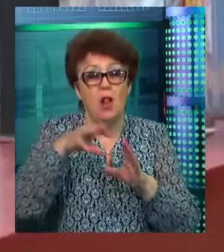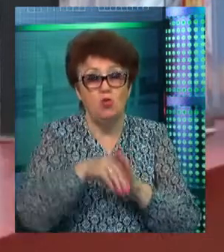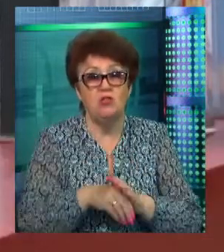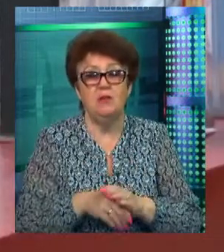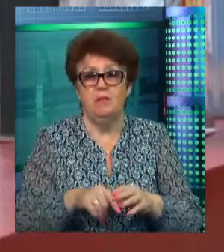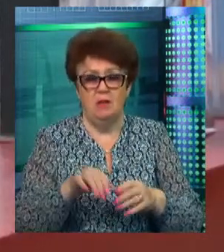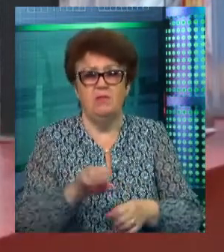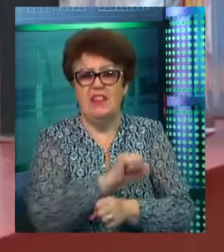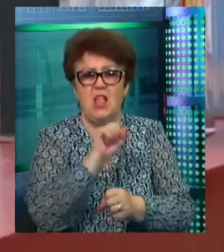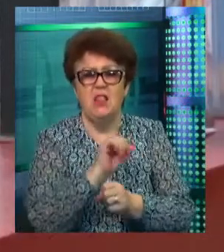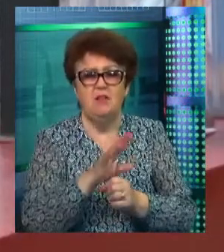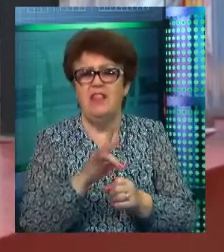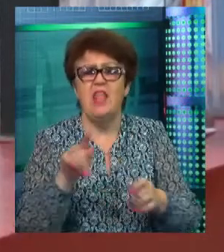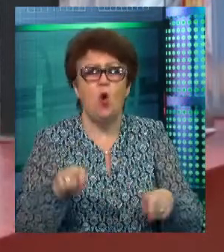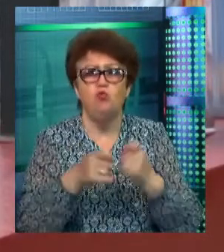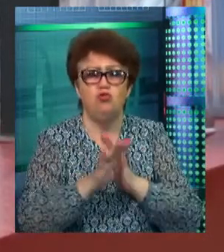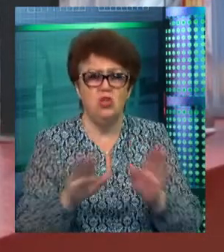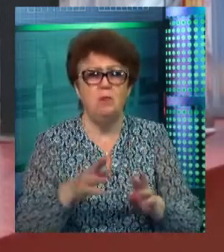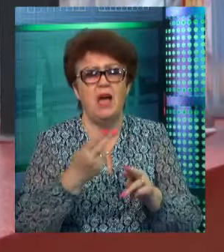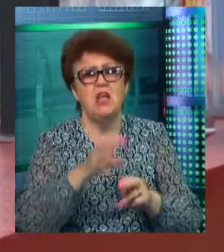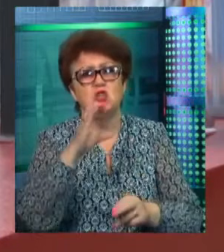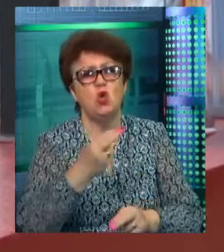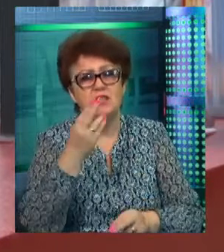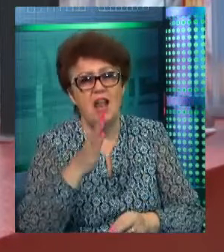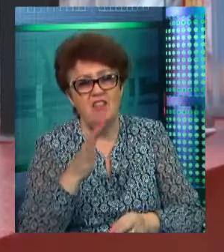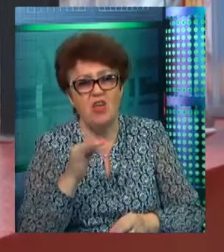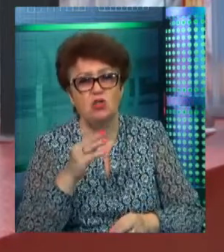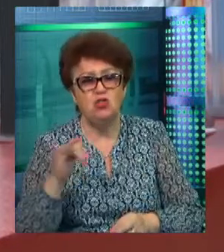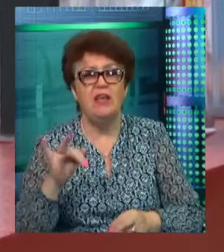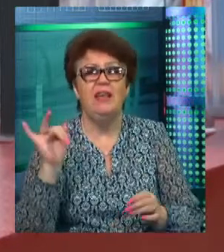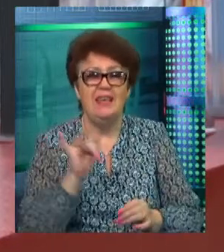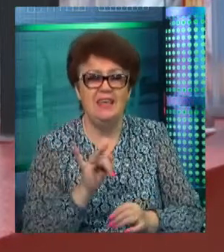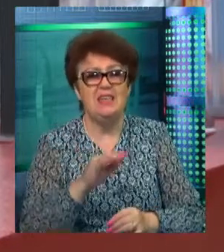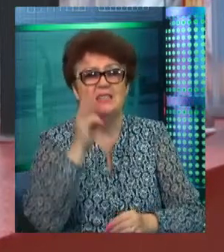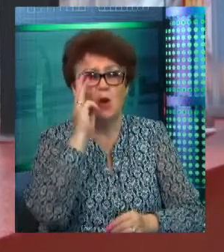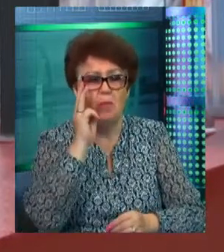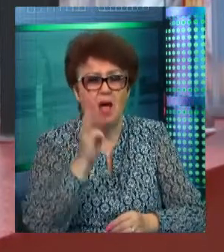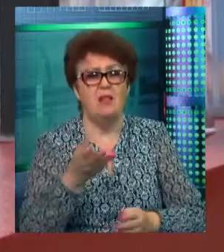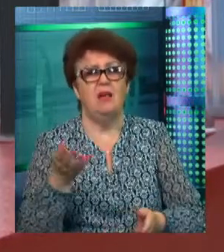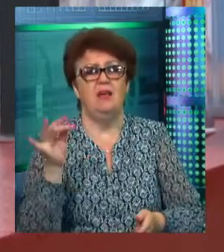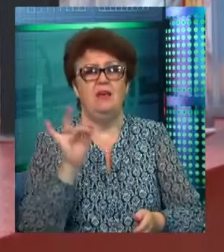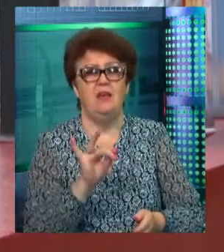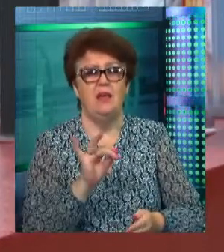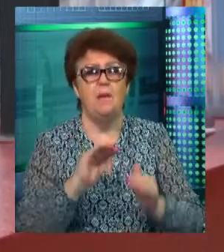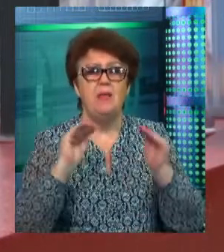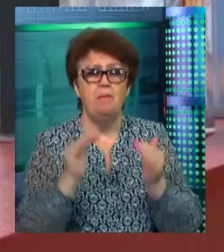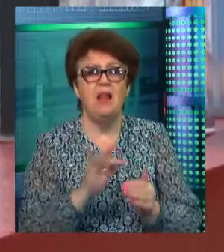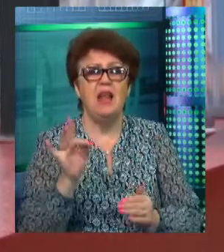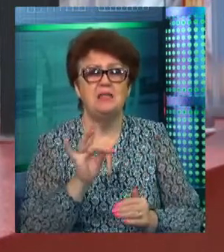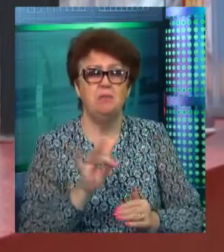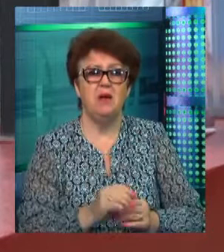нерушимые это и социальное вещи это и заработная плата это и минимальные размеры